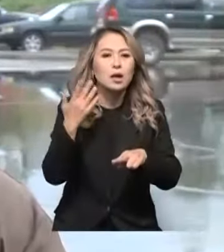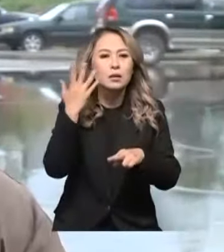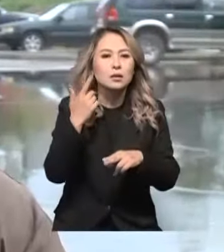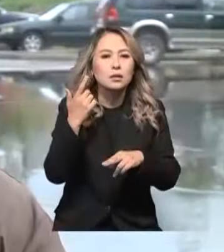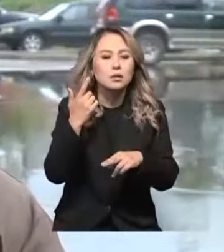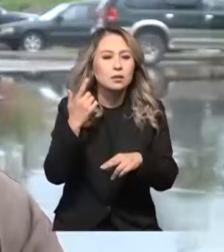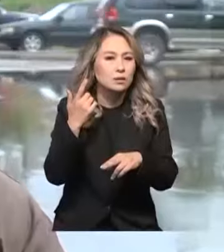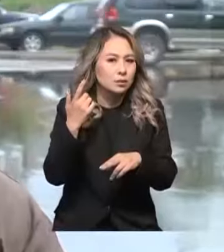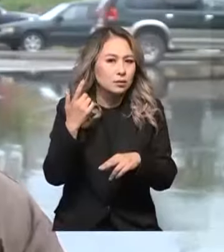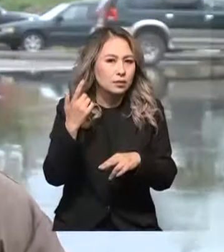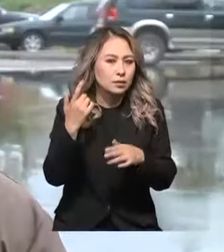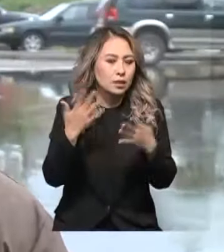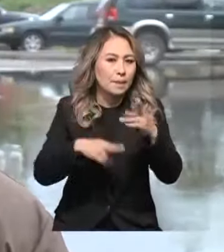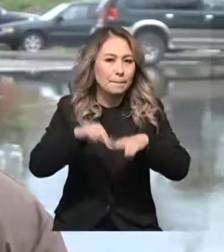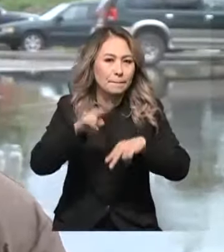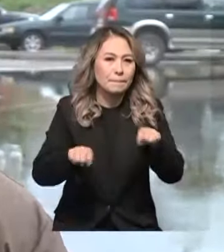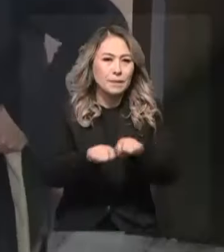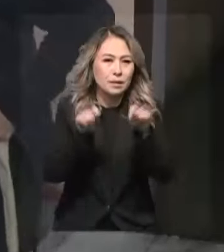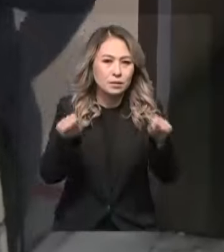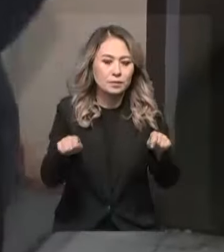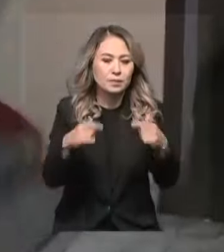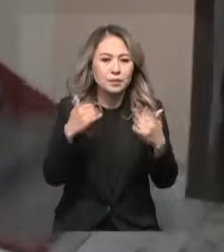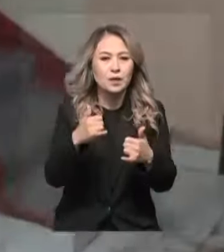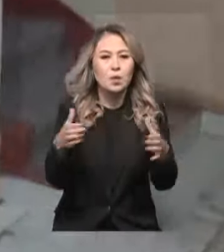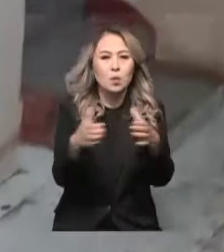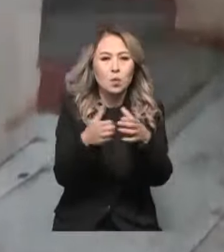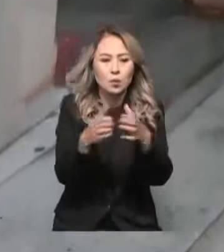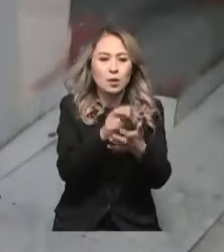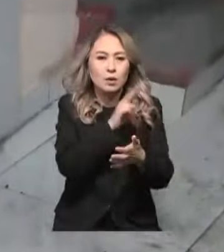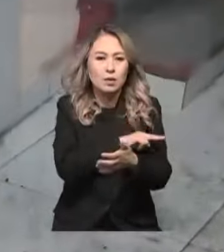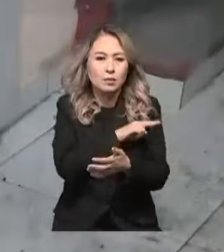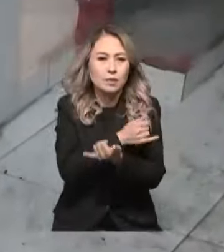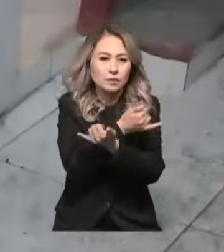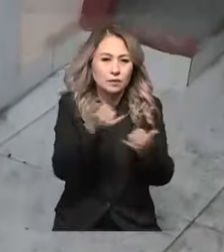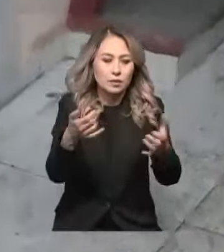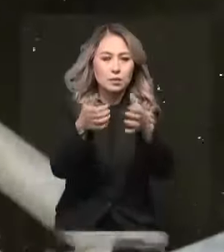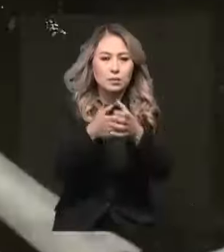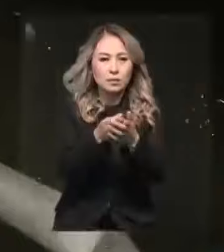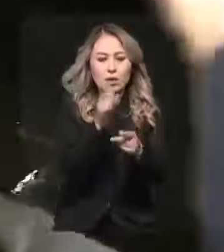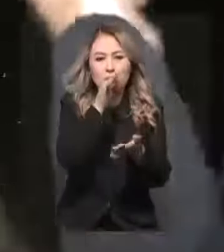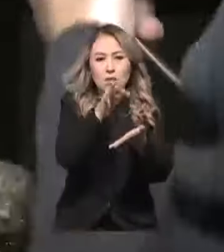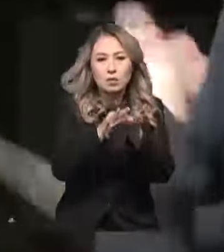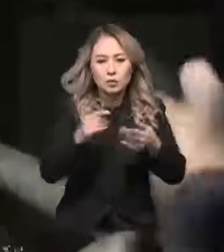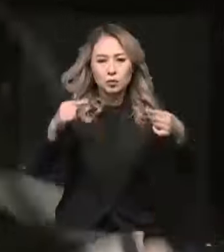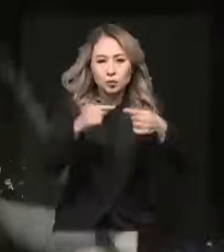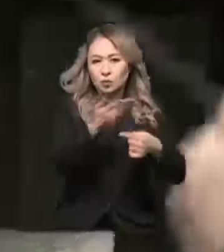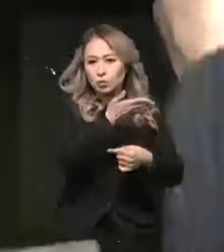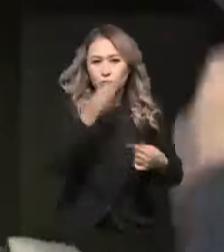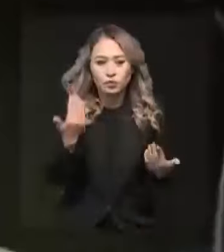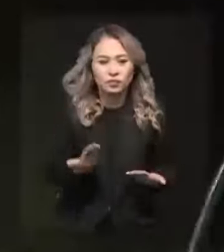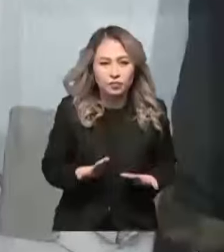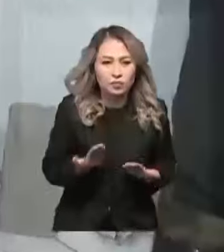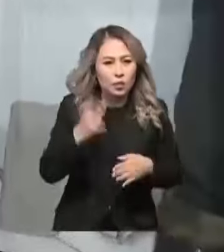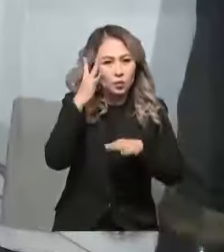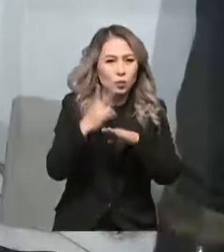жаңағы ливневка салу мәселесін қарастырып жатыр. Мердігермен қызмет көрсетуші компаниядан мардымды жауап ала алмаған тұрғындар түні